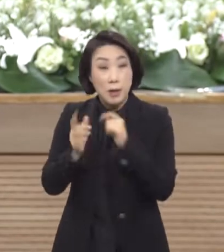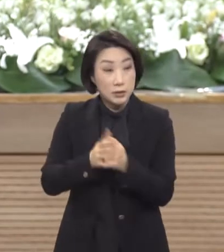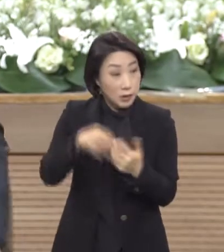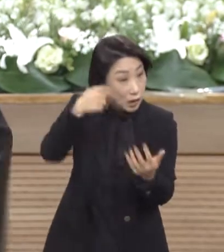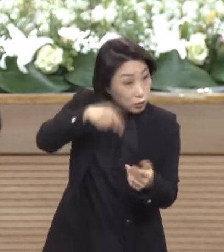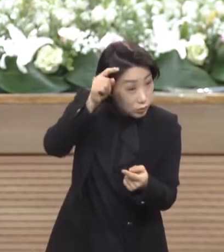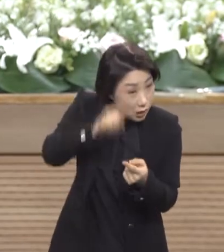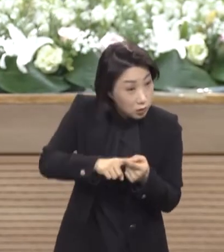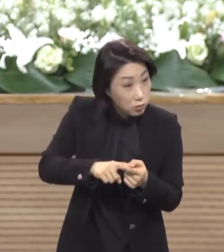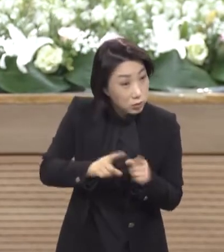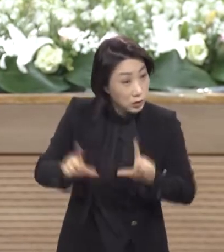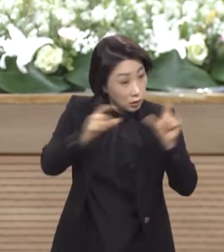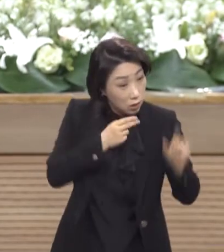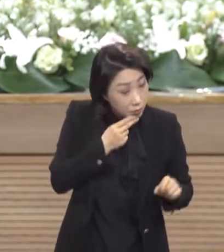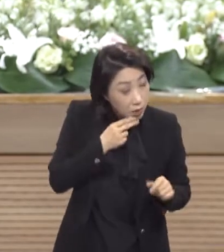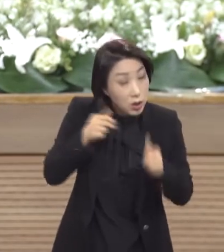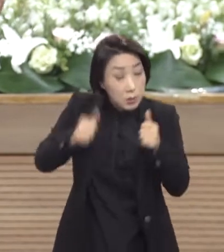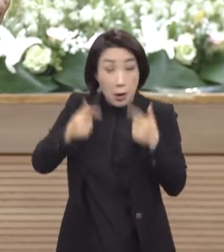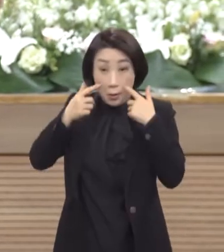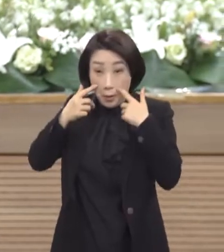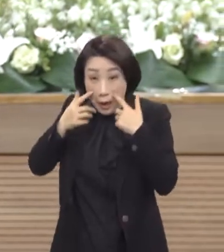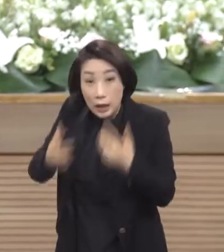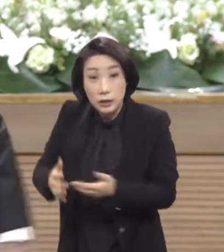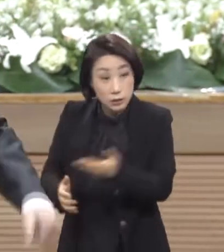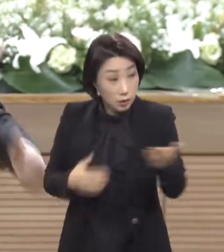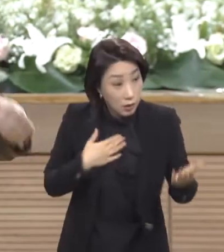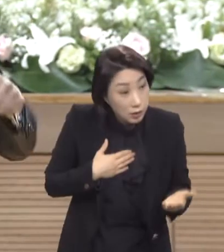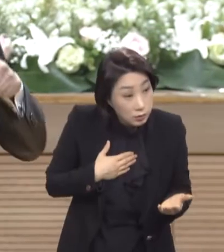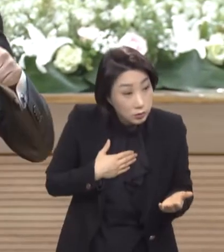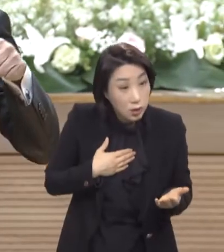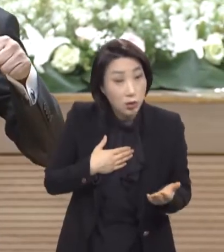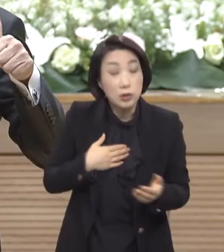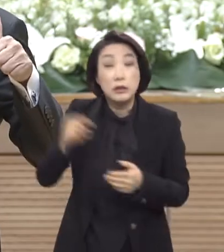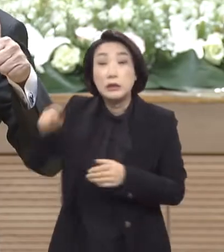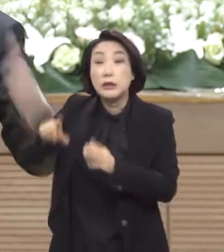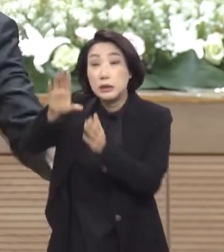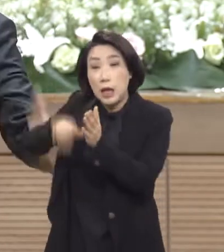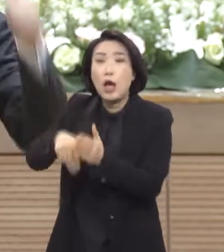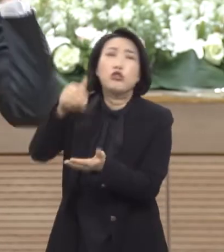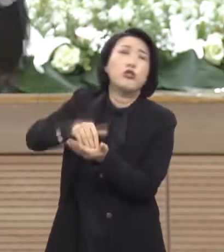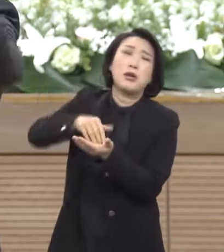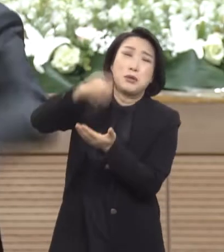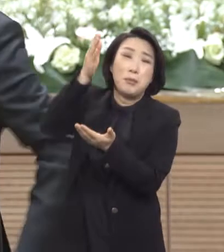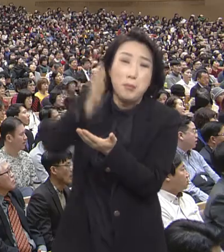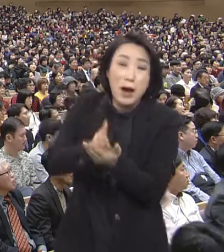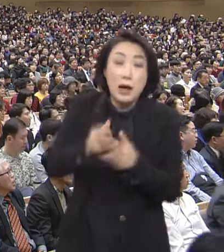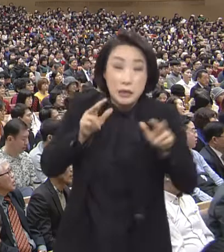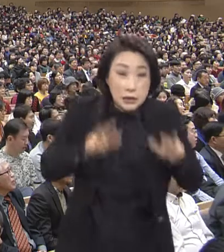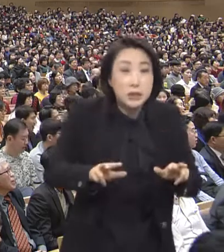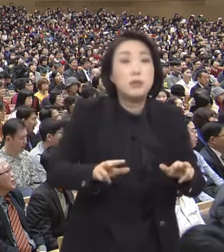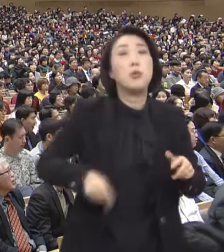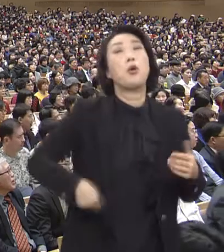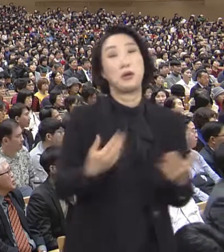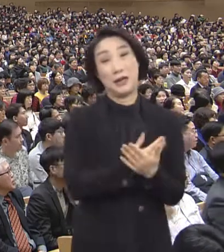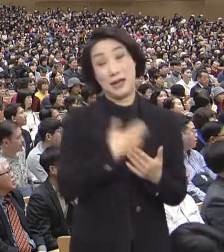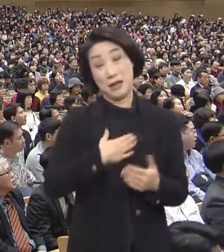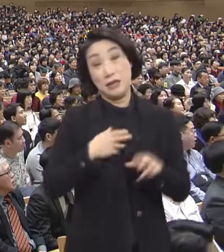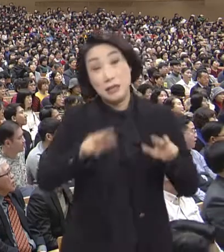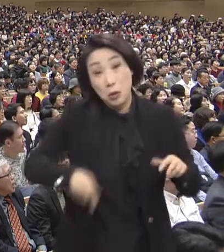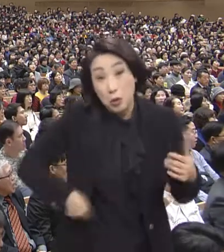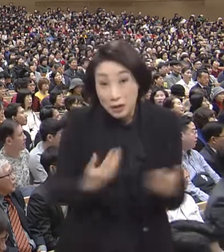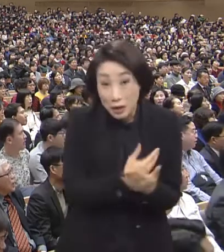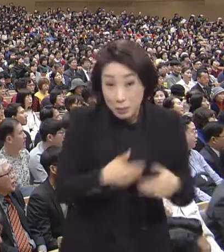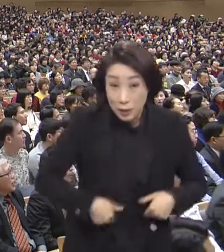대한 심판을 분명히 하게 될 것이니 그날에 후회하지 말고 지금 회개해. 지금